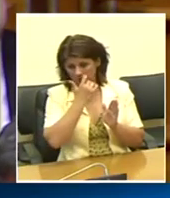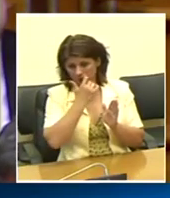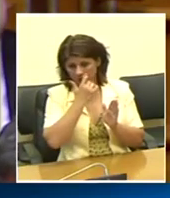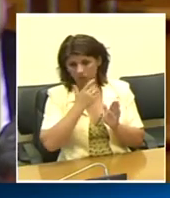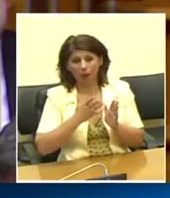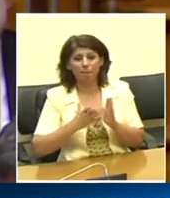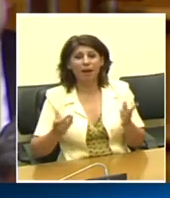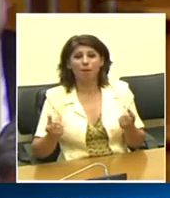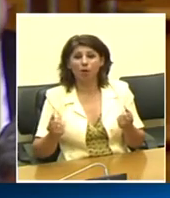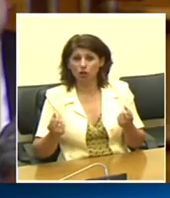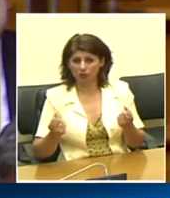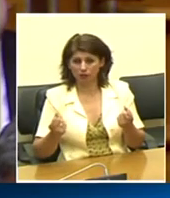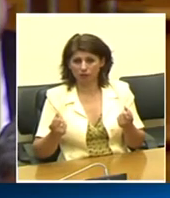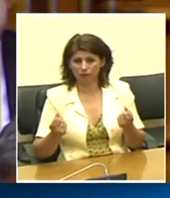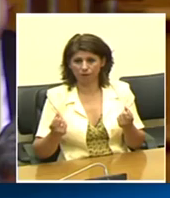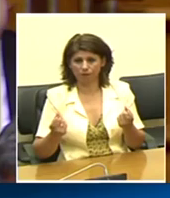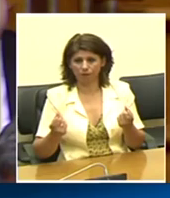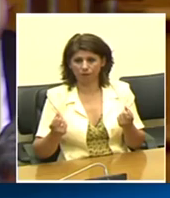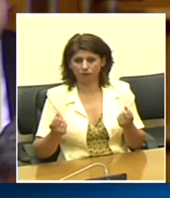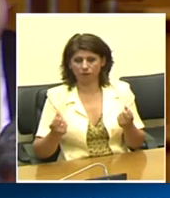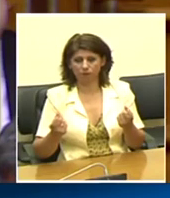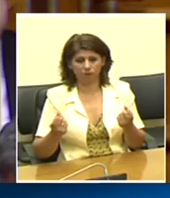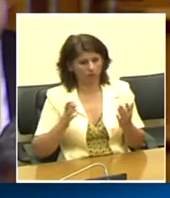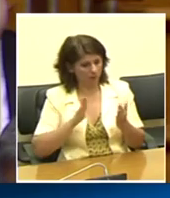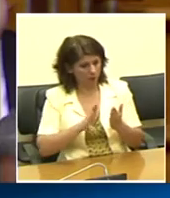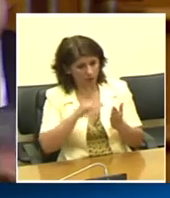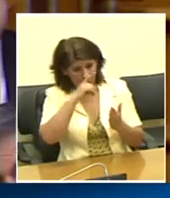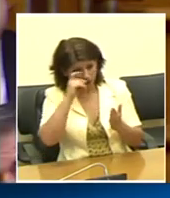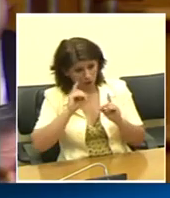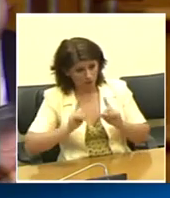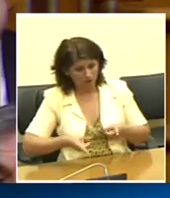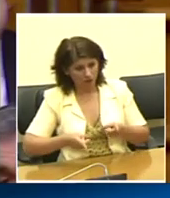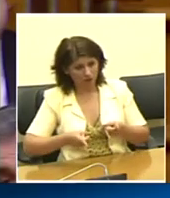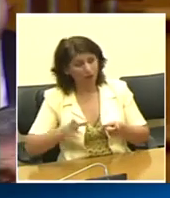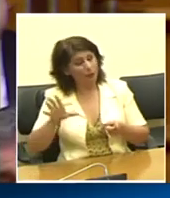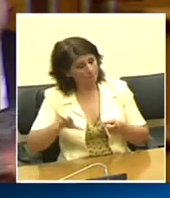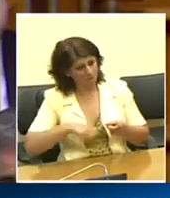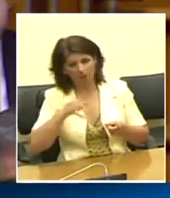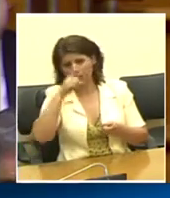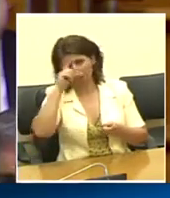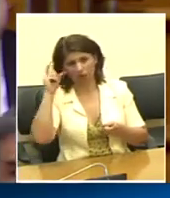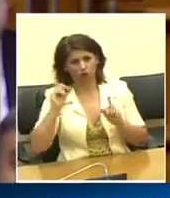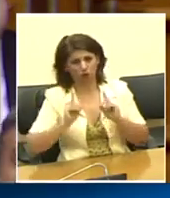μεγάλες προκλήσεις, βρεθήκαμε μπροστά σε δύσκολες αποφάσεις, πήραμε δύσκολες αποφάσεις,